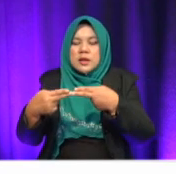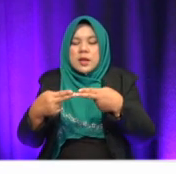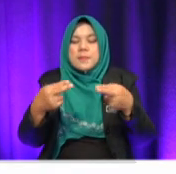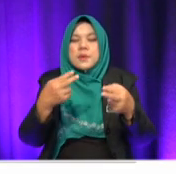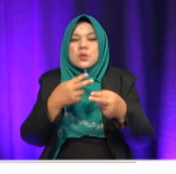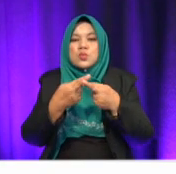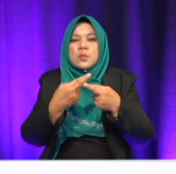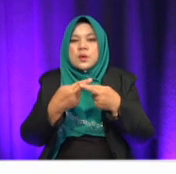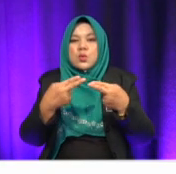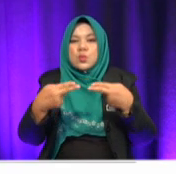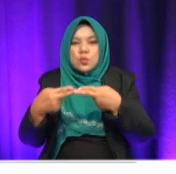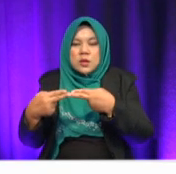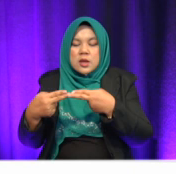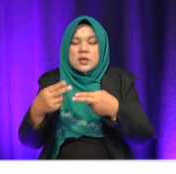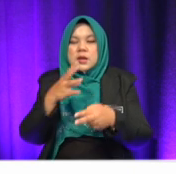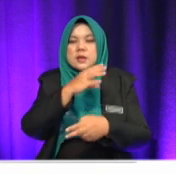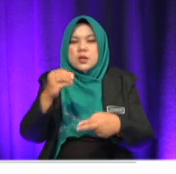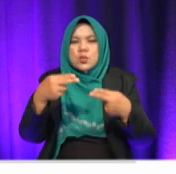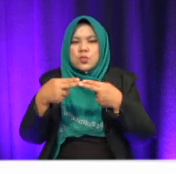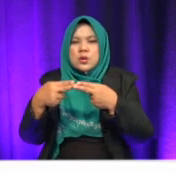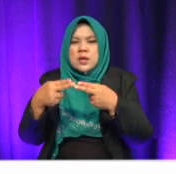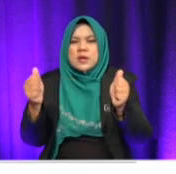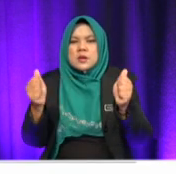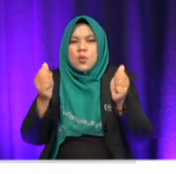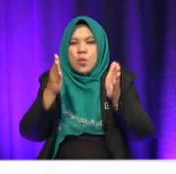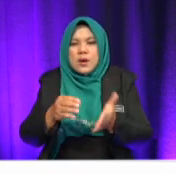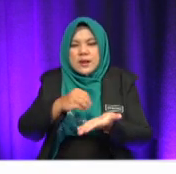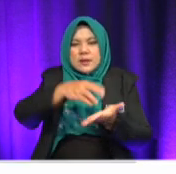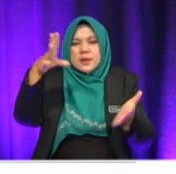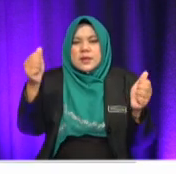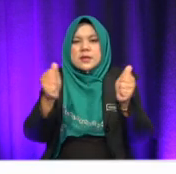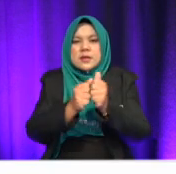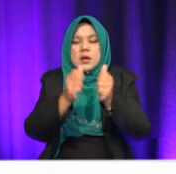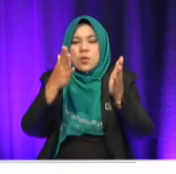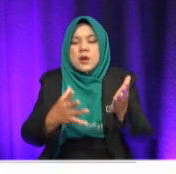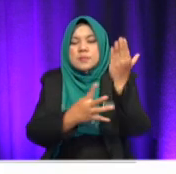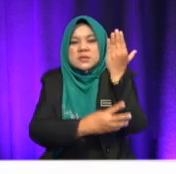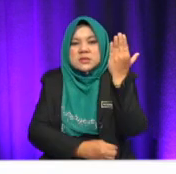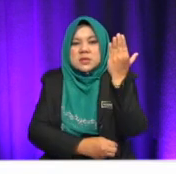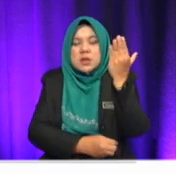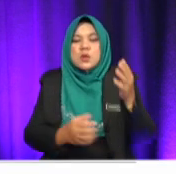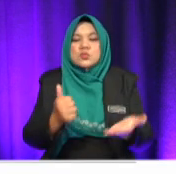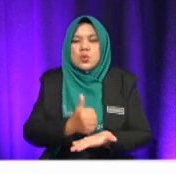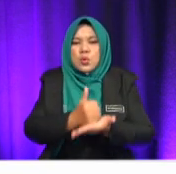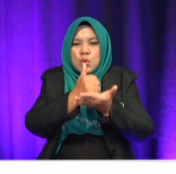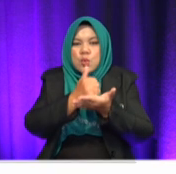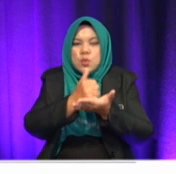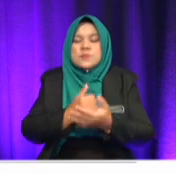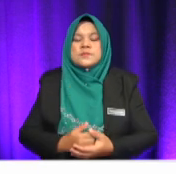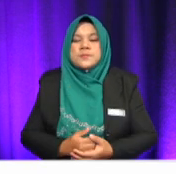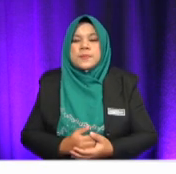merapatkan jurang perbedaan antara orang kaya dan miskin saling membantu antara satu sama lain dan juga